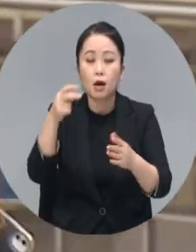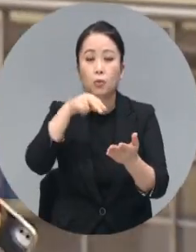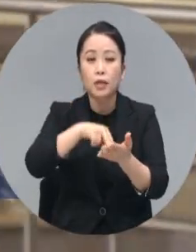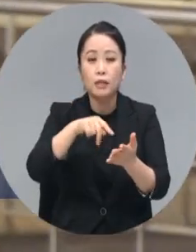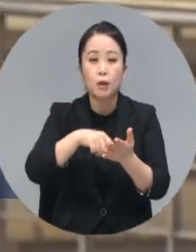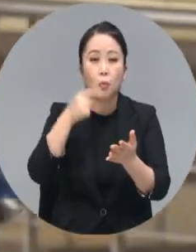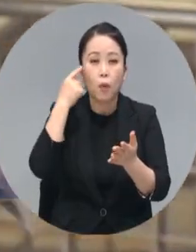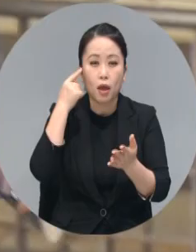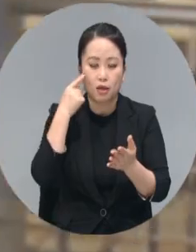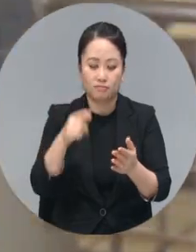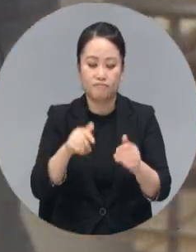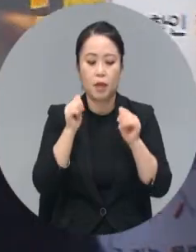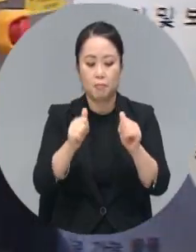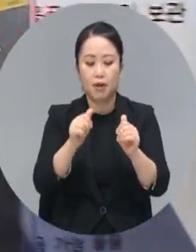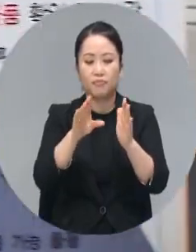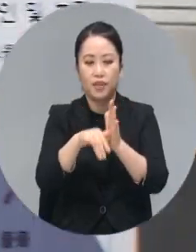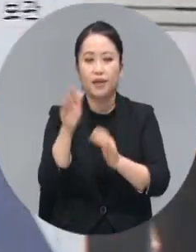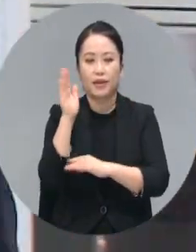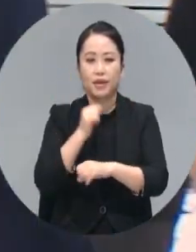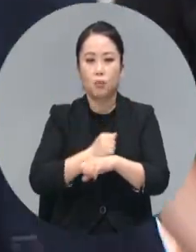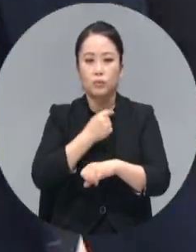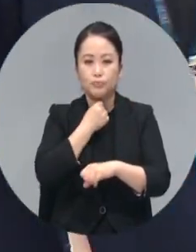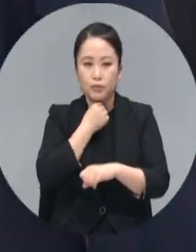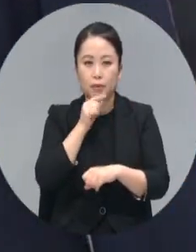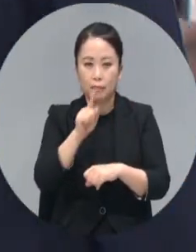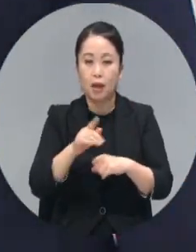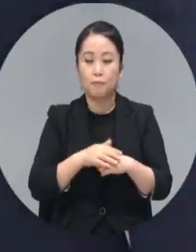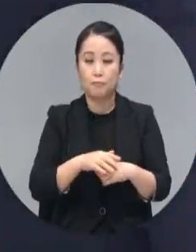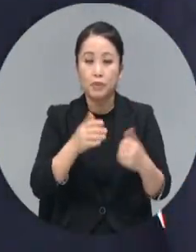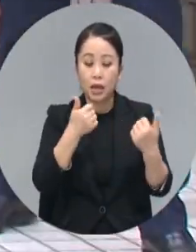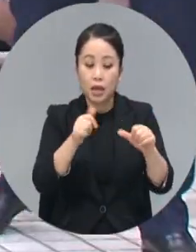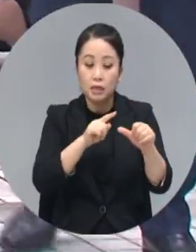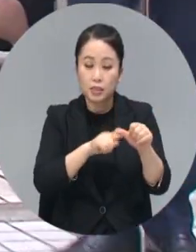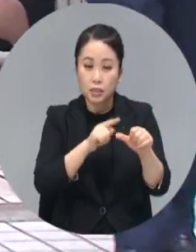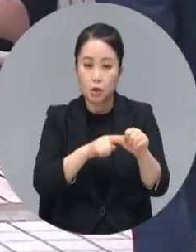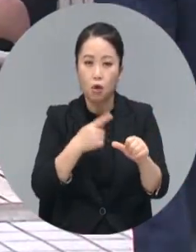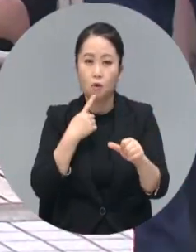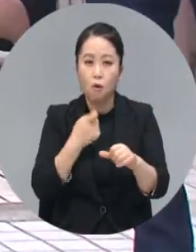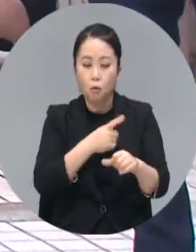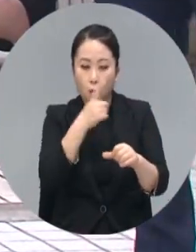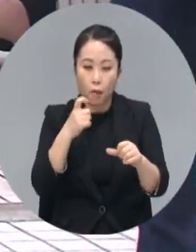재판에서 얘기할게요. 경찰은 김 씨의 사망으로 공갈 혐의에